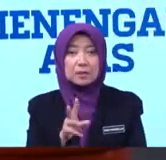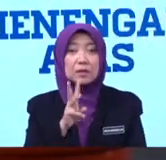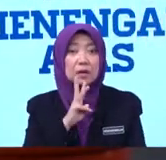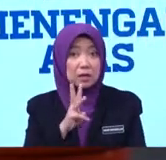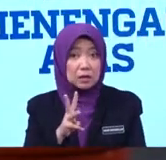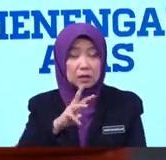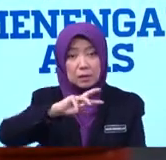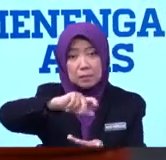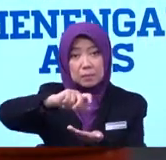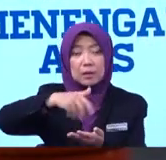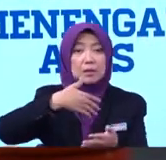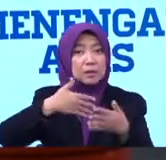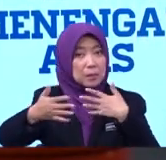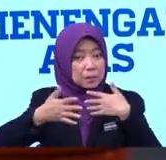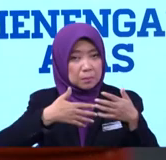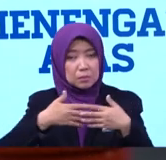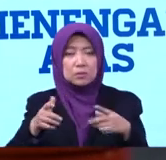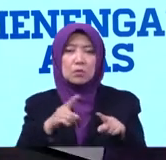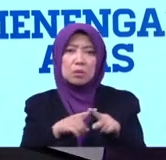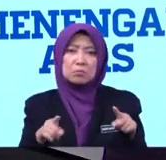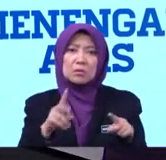untuk air sungai